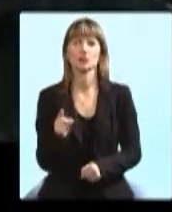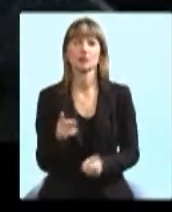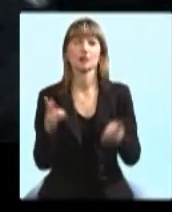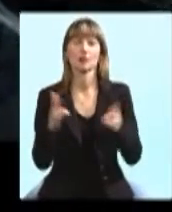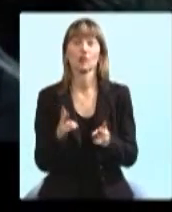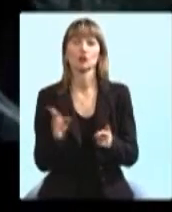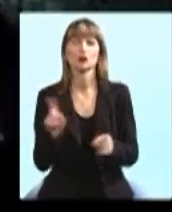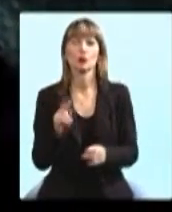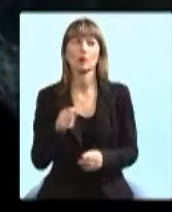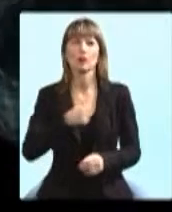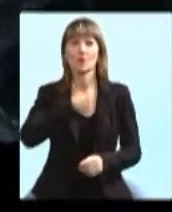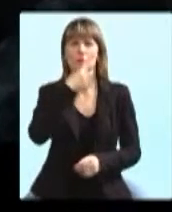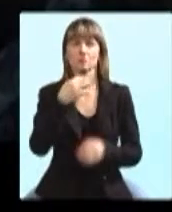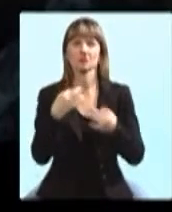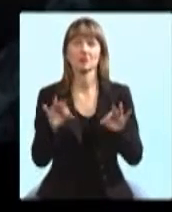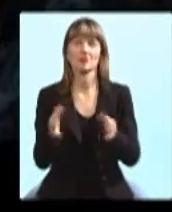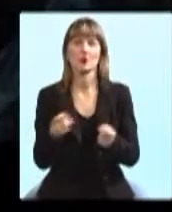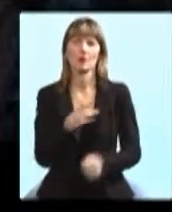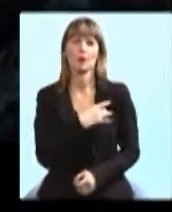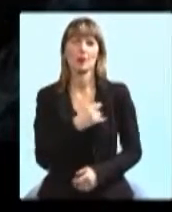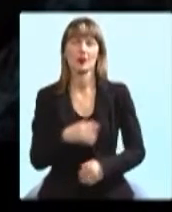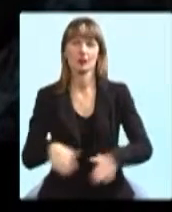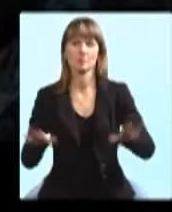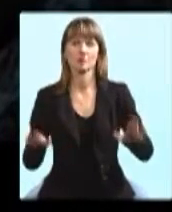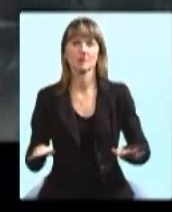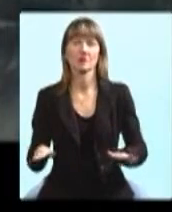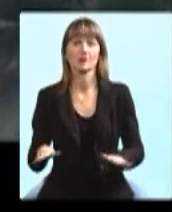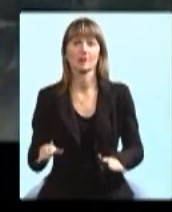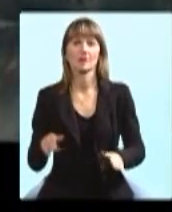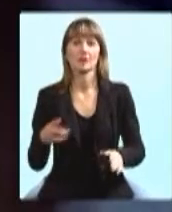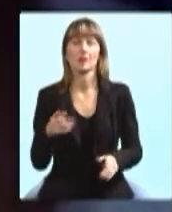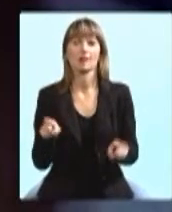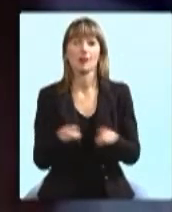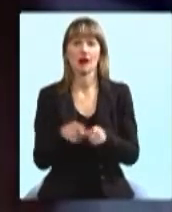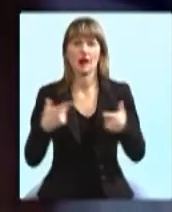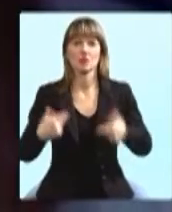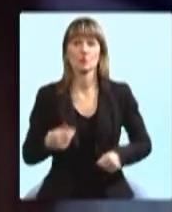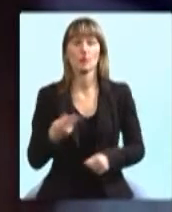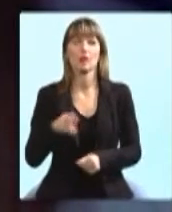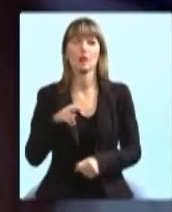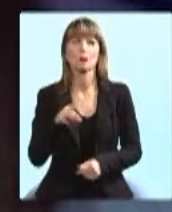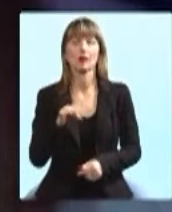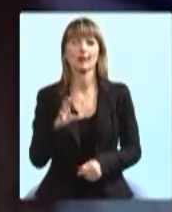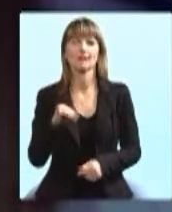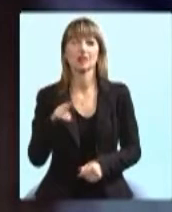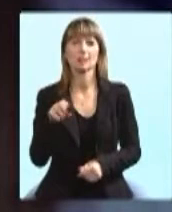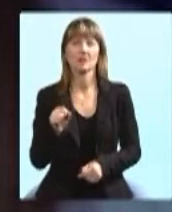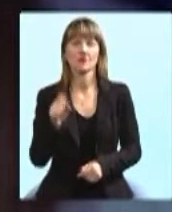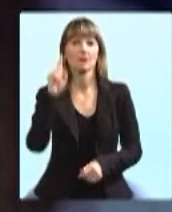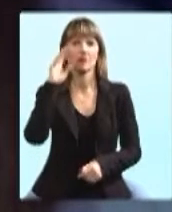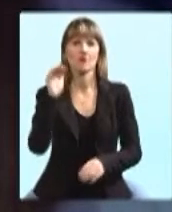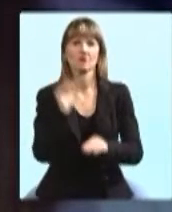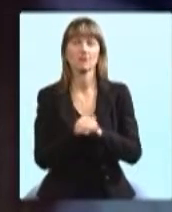Необхідно лише, щоб дорослі дозволили взяти біле простирадло костюм для привида. Звісно, крім казок, відомі факти, коли